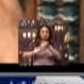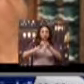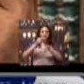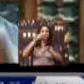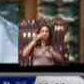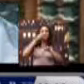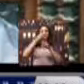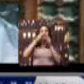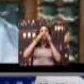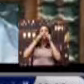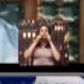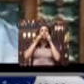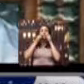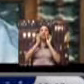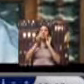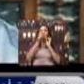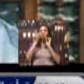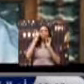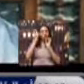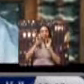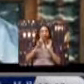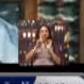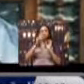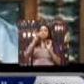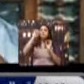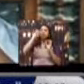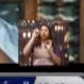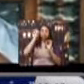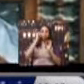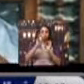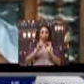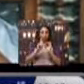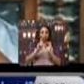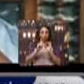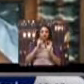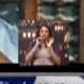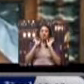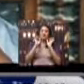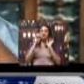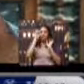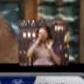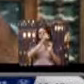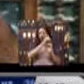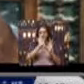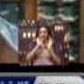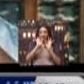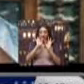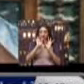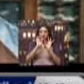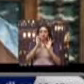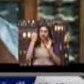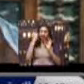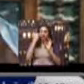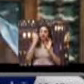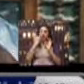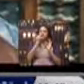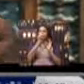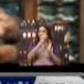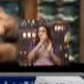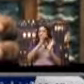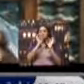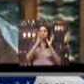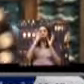دهيت لانه لا بيعرف ياكل ولا بيعرف يشرب وطبعا علاج القرنيه ديت طبعا للاسف يعني صعبه جدا